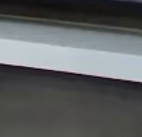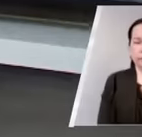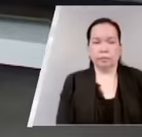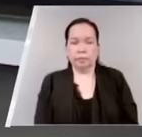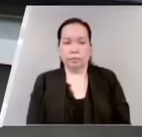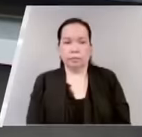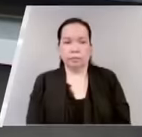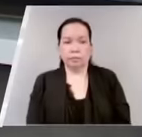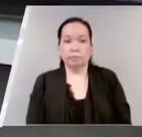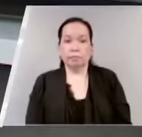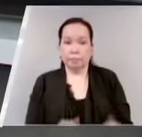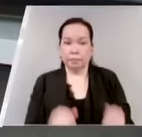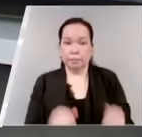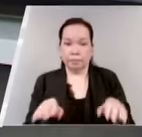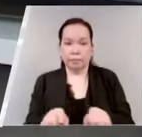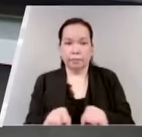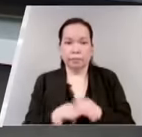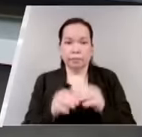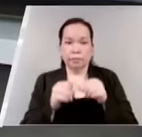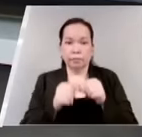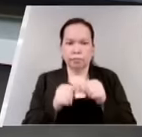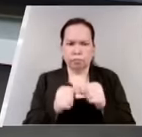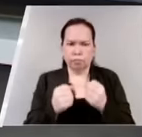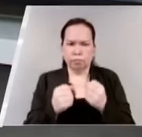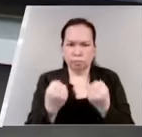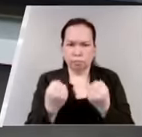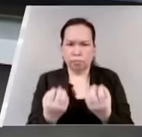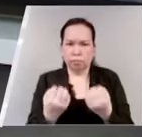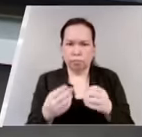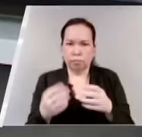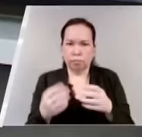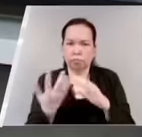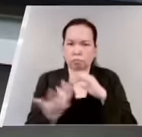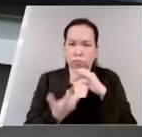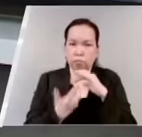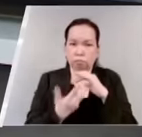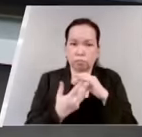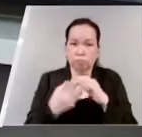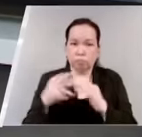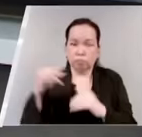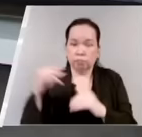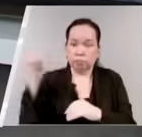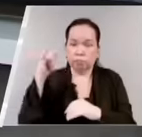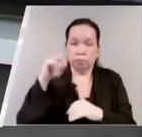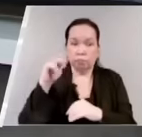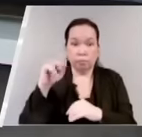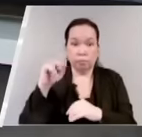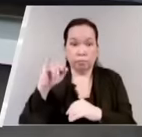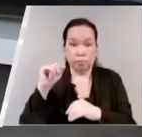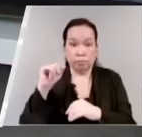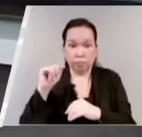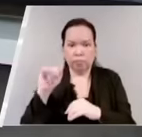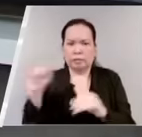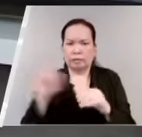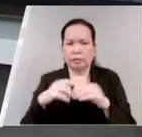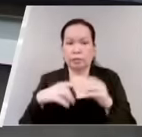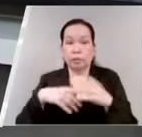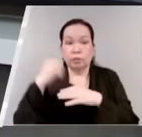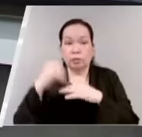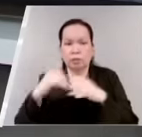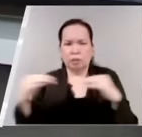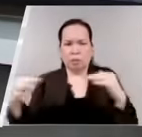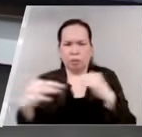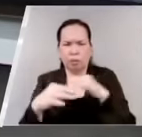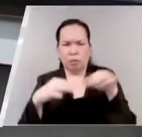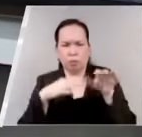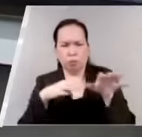Kasabay ng patuloy na pagdami ng mga pasahero sa NAIA, ang bumibigat na ring traffic sa labas ng Paliparan. Ang latest sa NAIA sa live